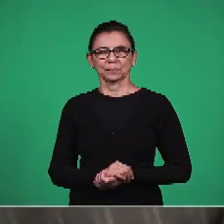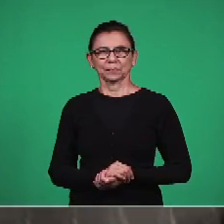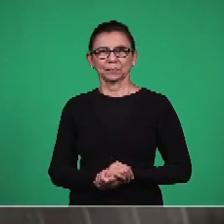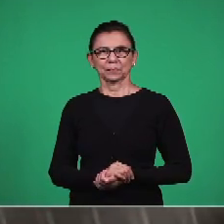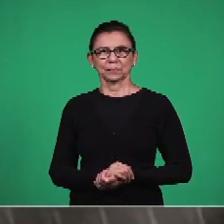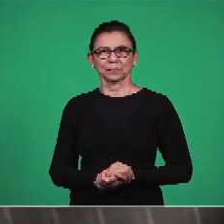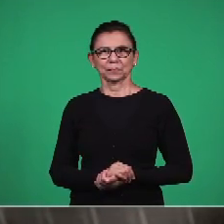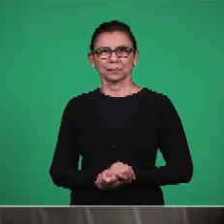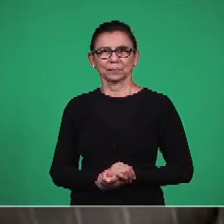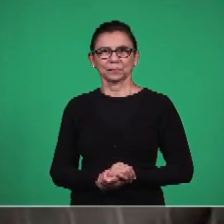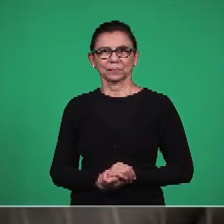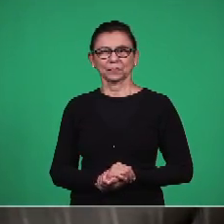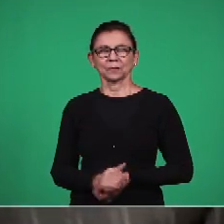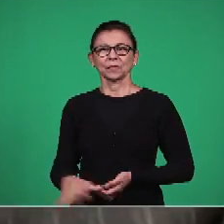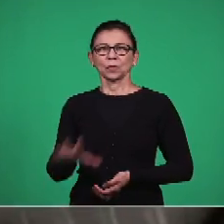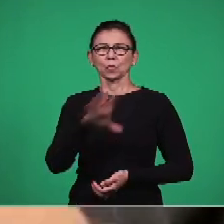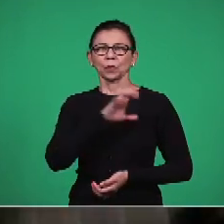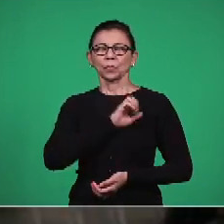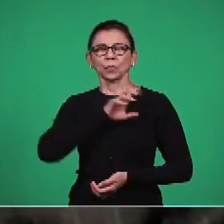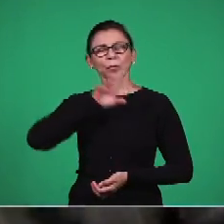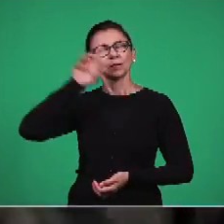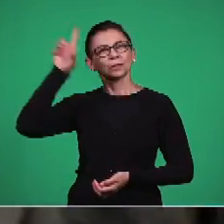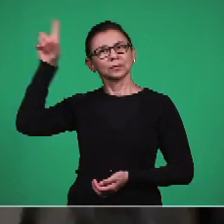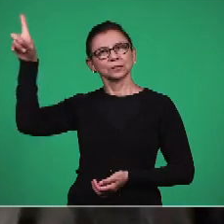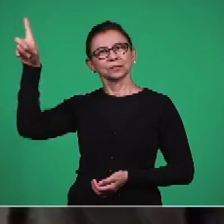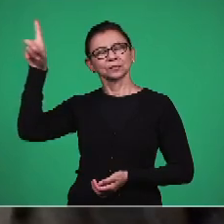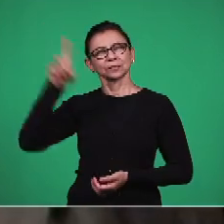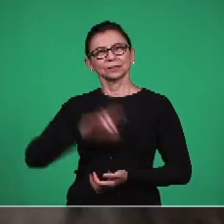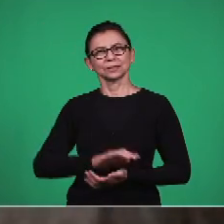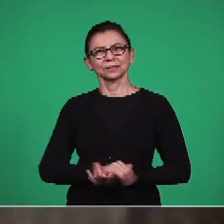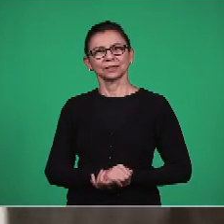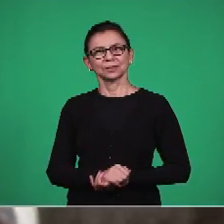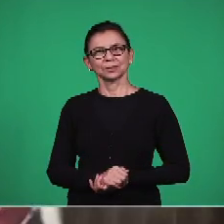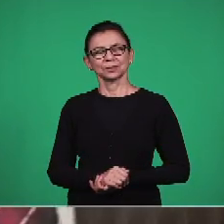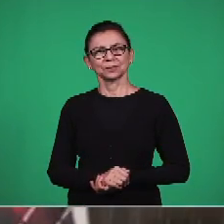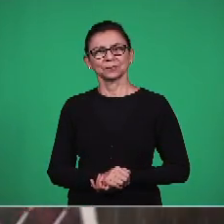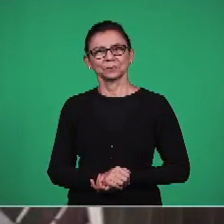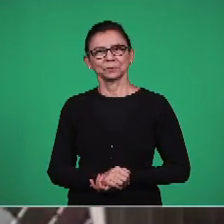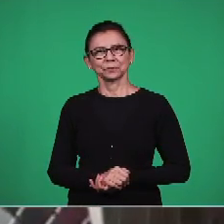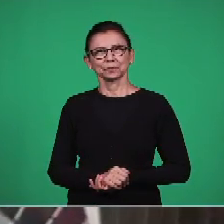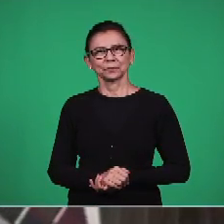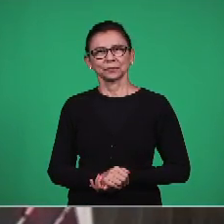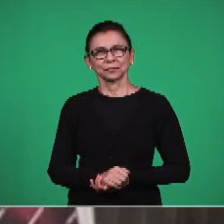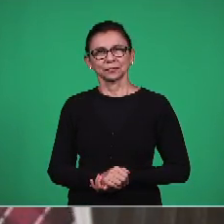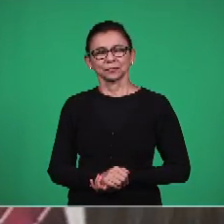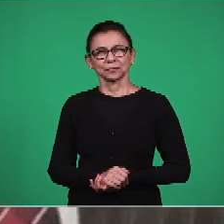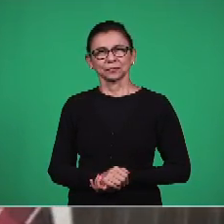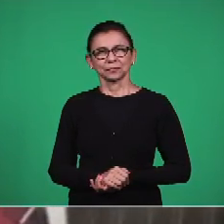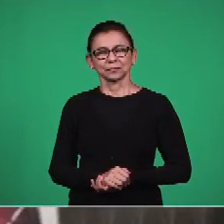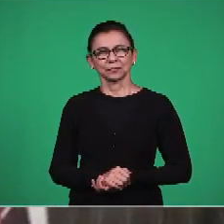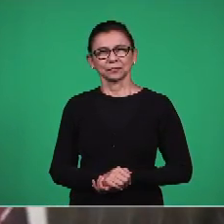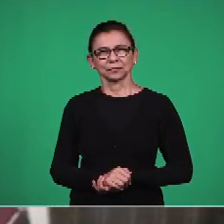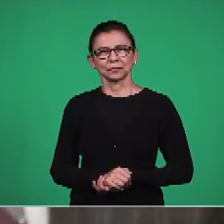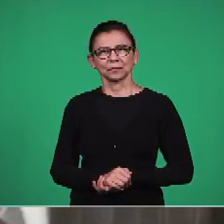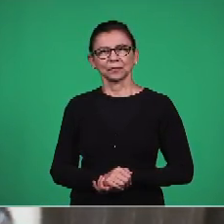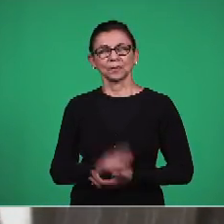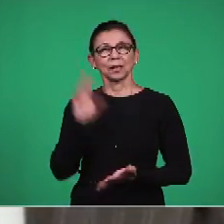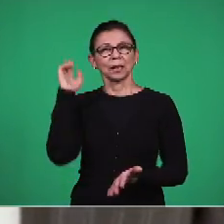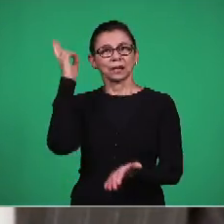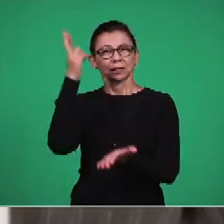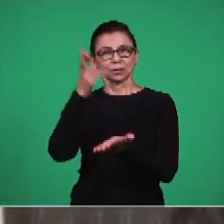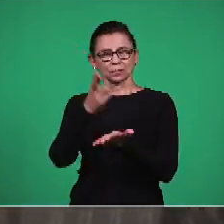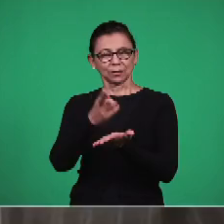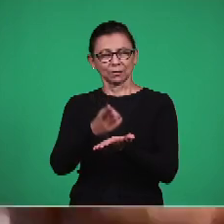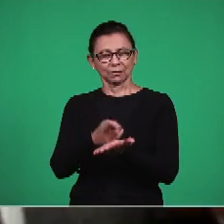Deus e do amor de Deus. Это те плоды, за которые будет воздаяние. Esses são os frutos que vão receber